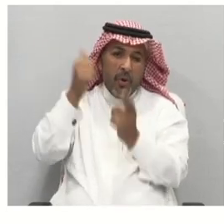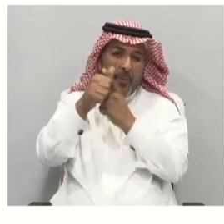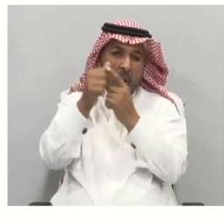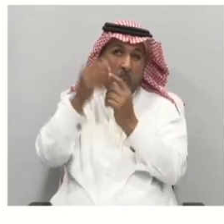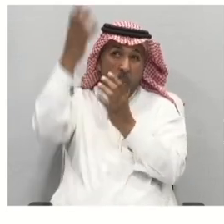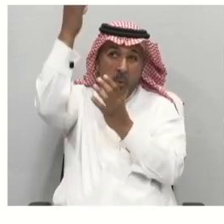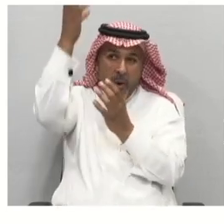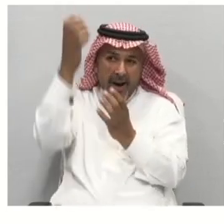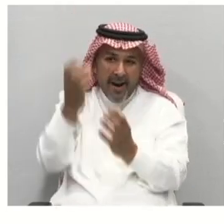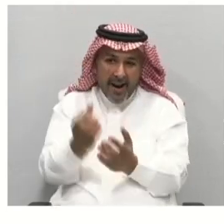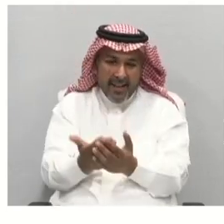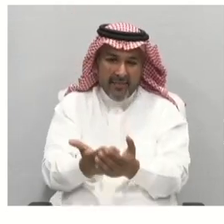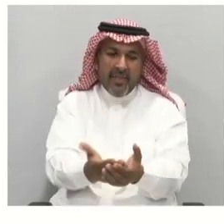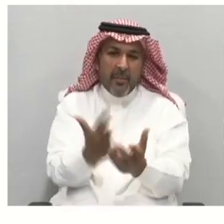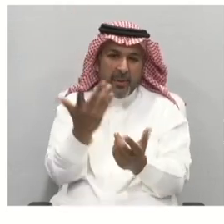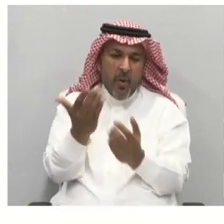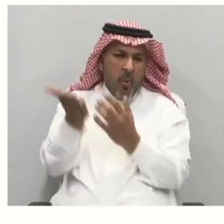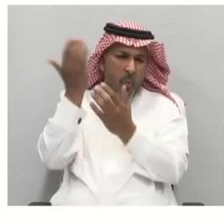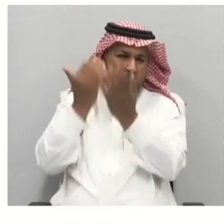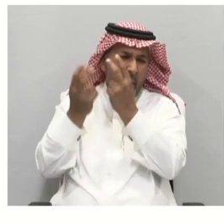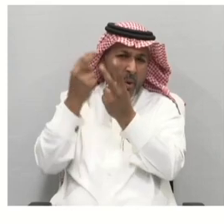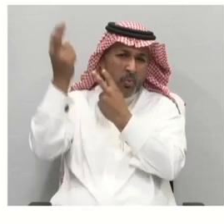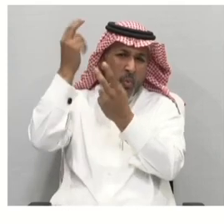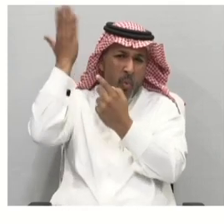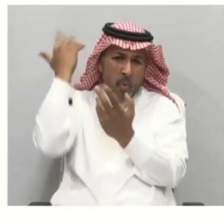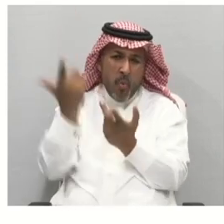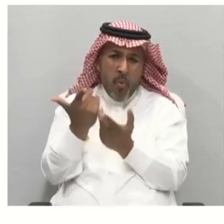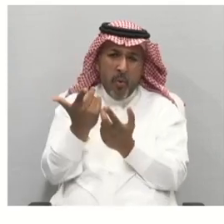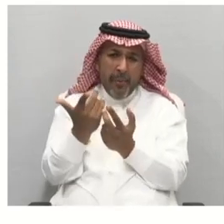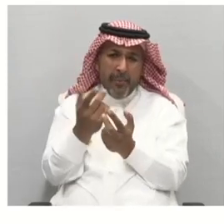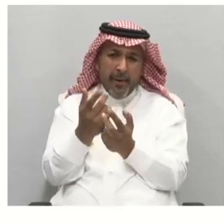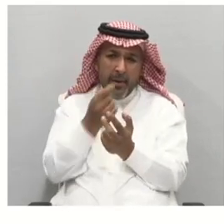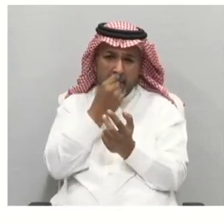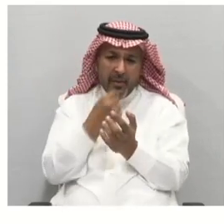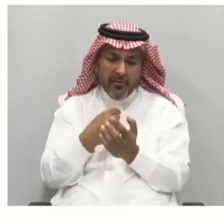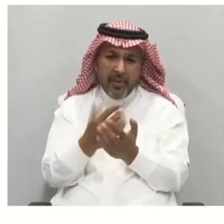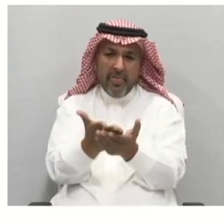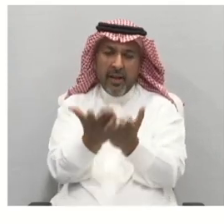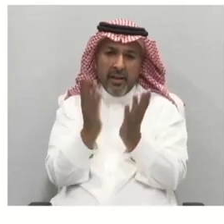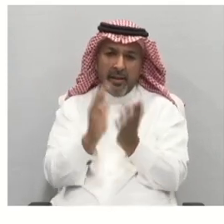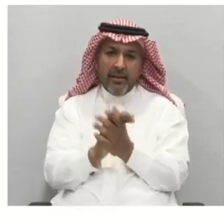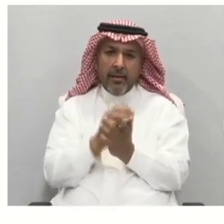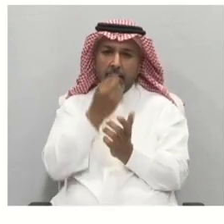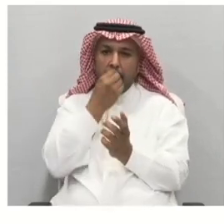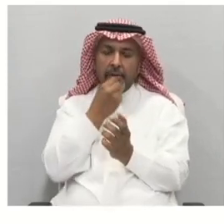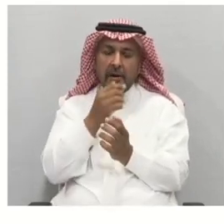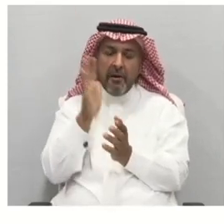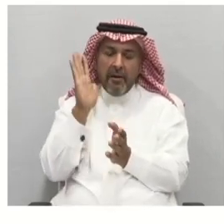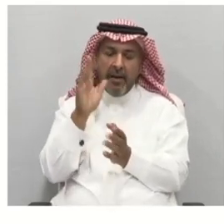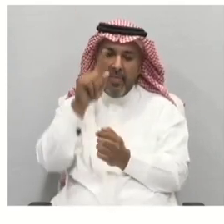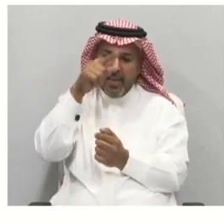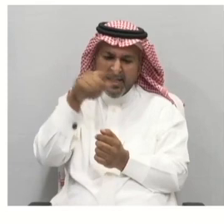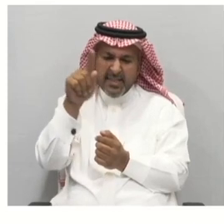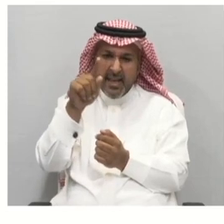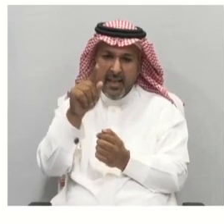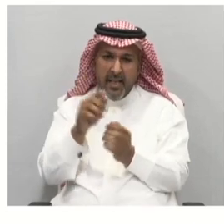القران الذي هو اعظم الايات التي انزلها الله على انبيائه فهو حجه على وجود